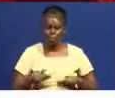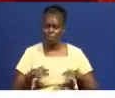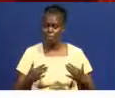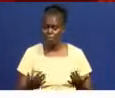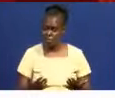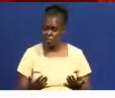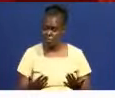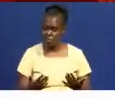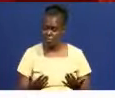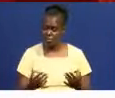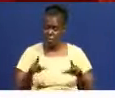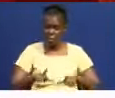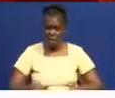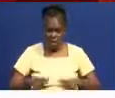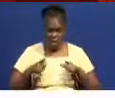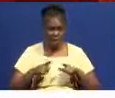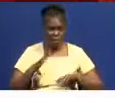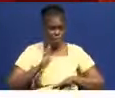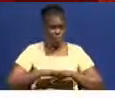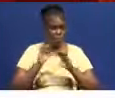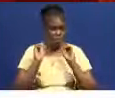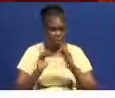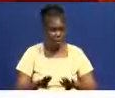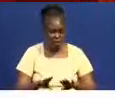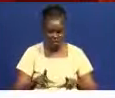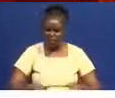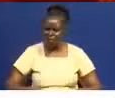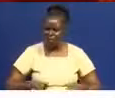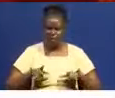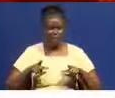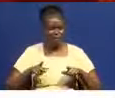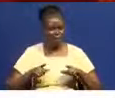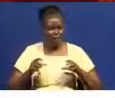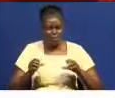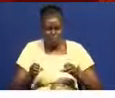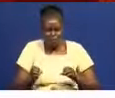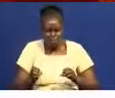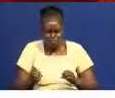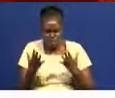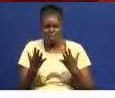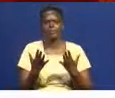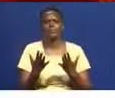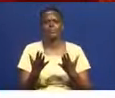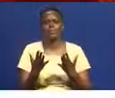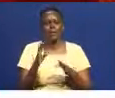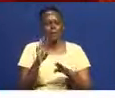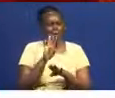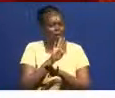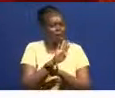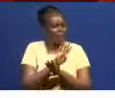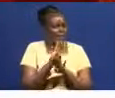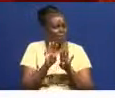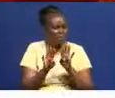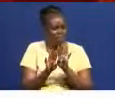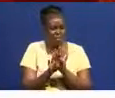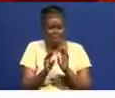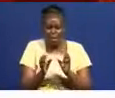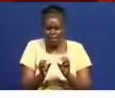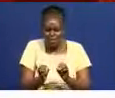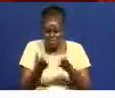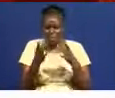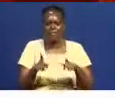hawaishi katika maisha mema. Maisha yamekuwa ghali na kila kitu katika Kenya kimekuwa hakiwezi